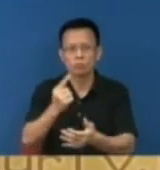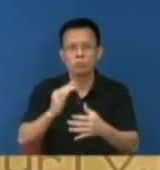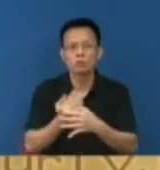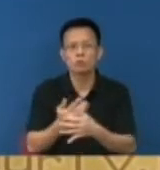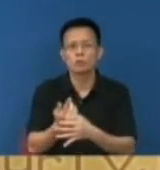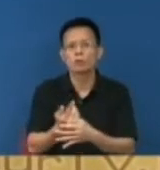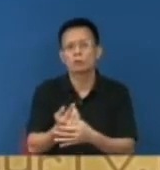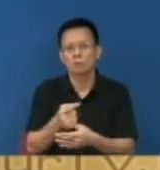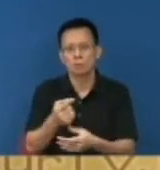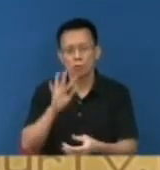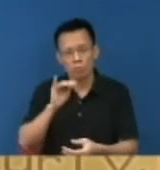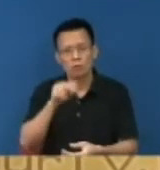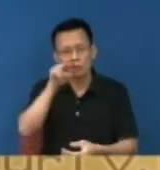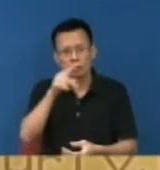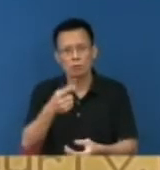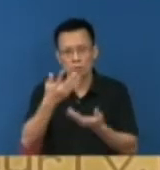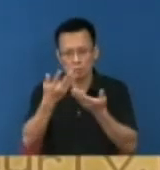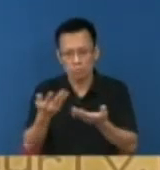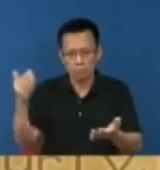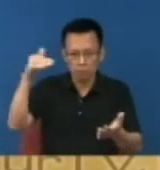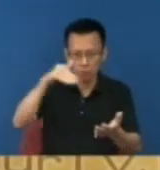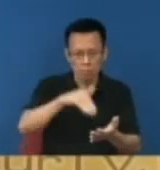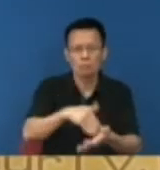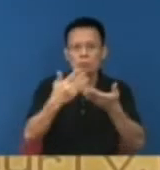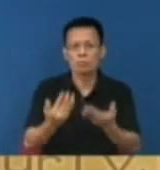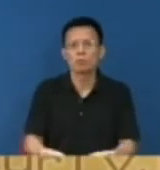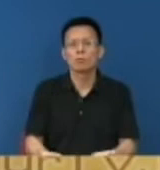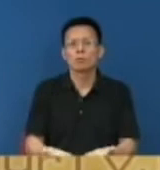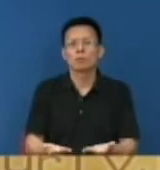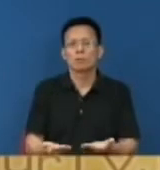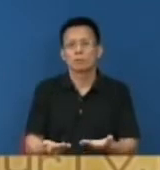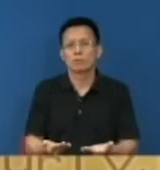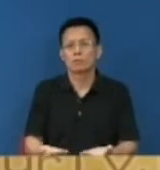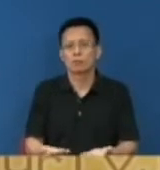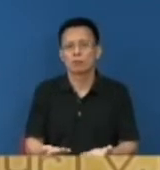實你看到到了今日為止，就在